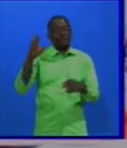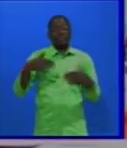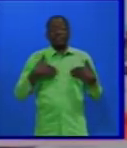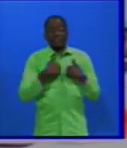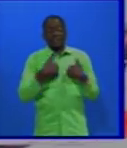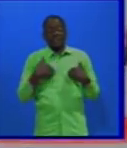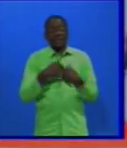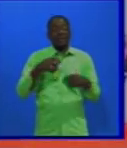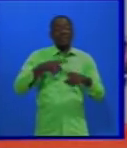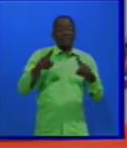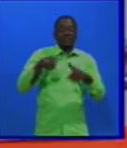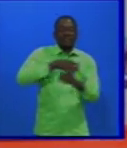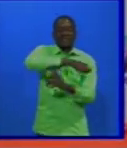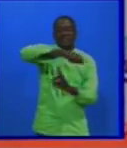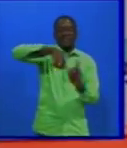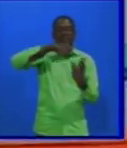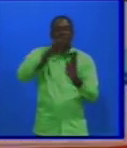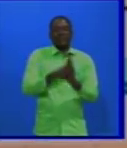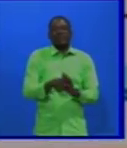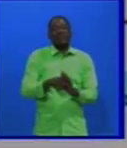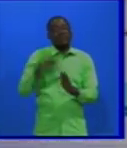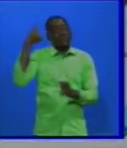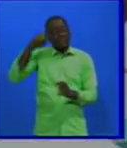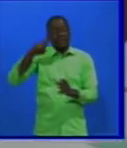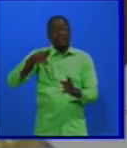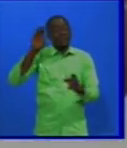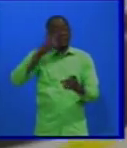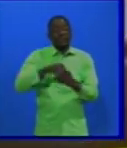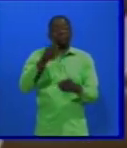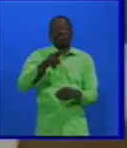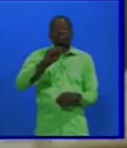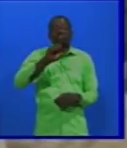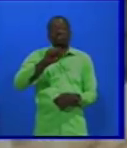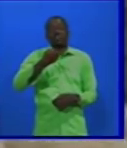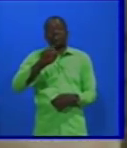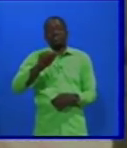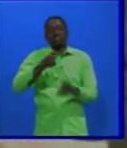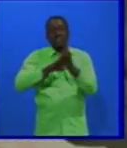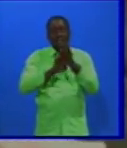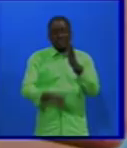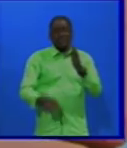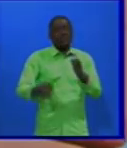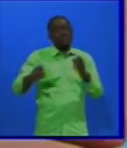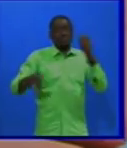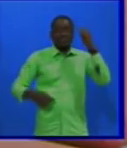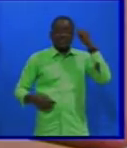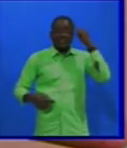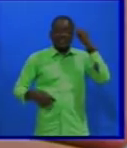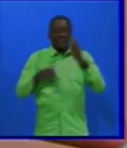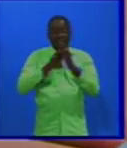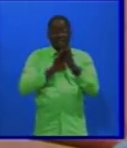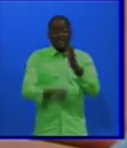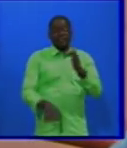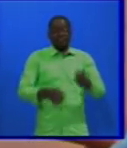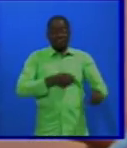également l'environnement, les pâturages, l'hydraulique pastorale, la réduction des maladies, la réduction et la gestion